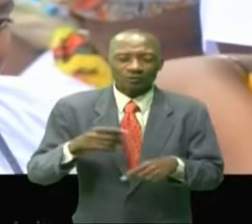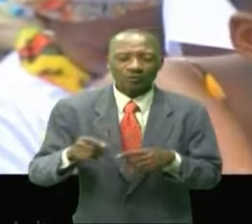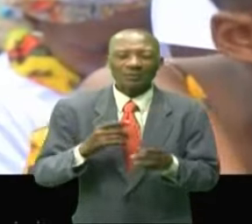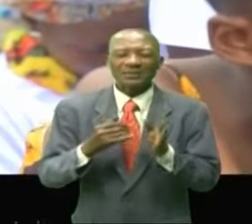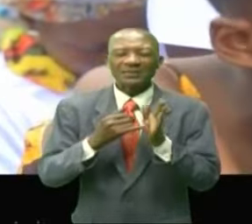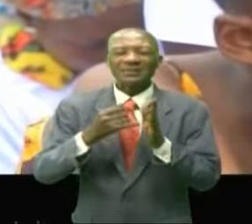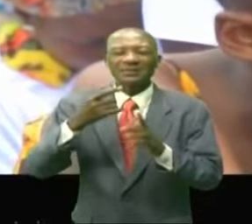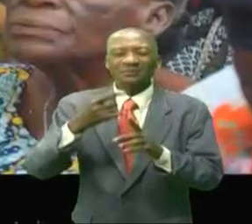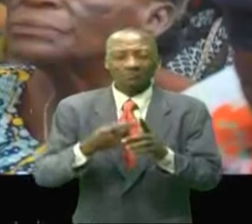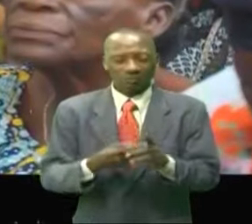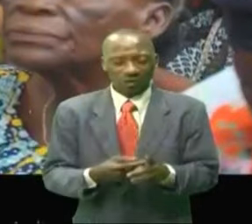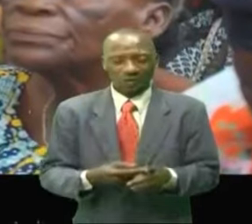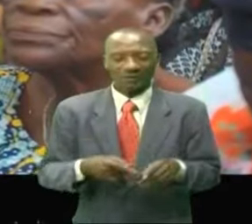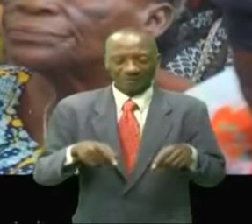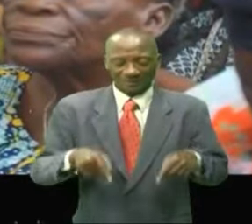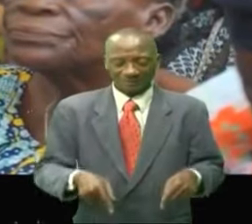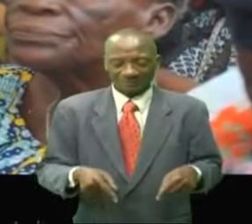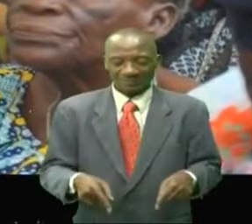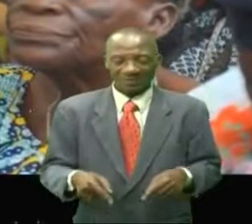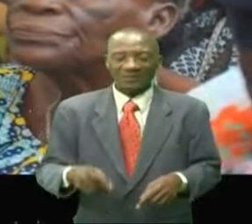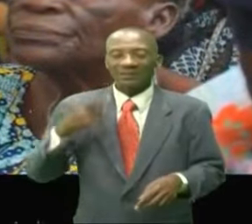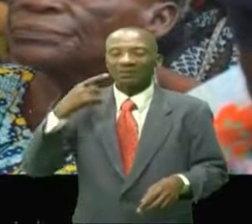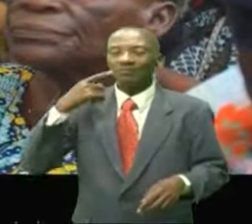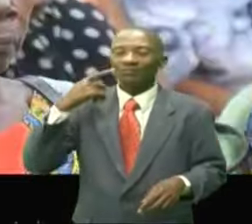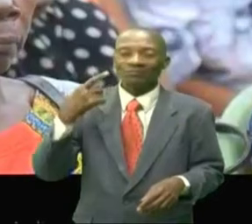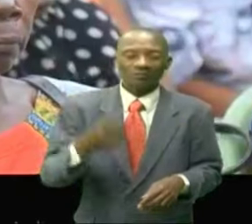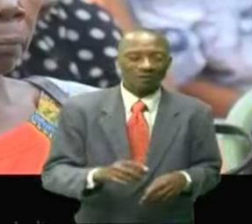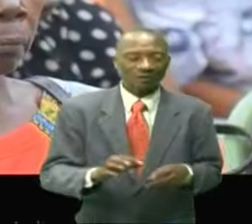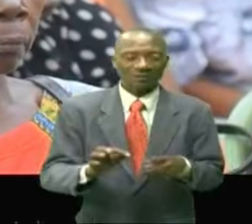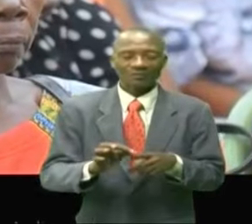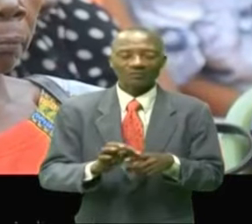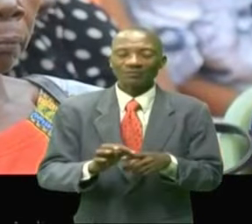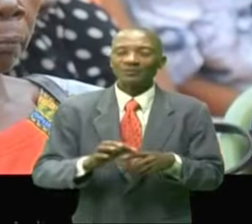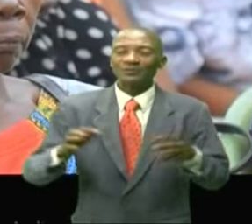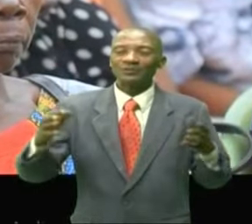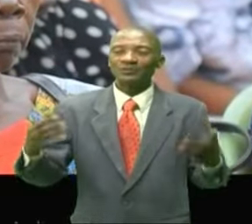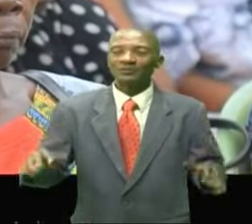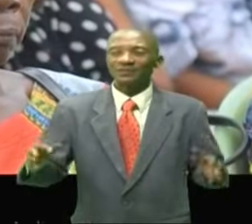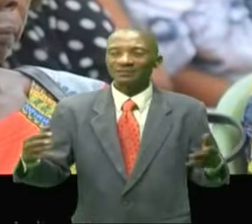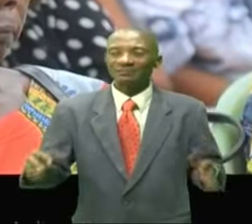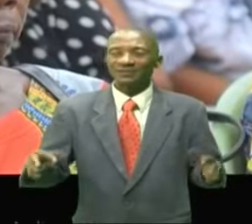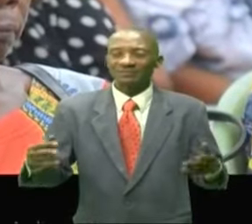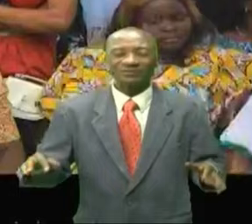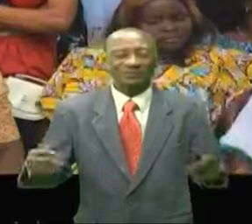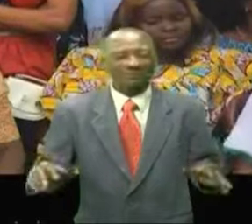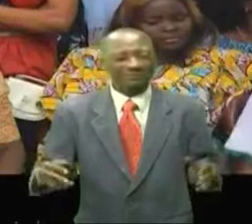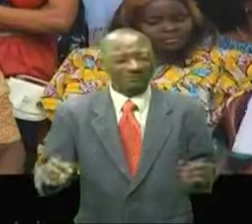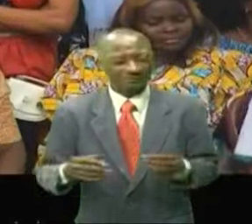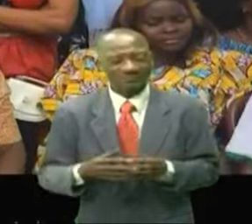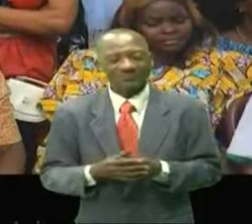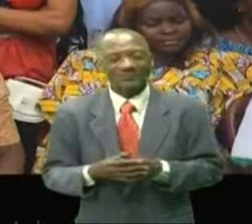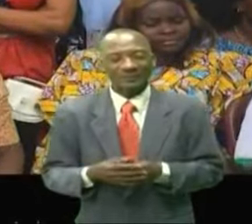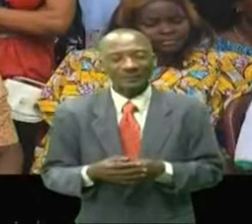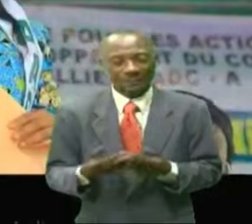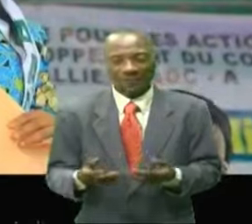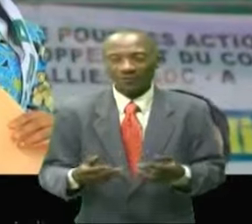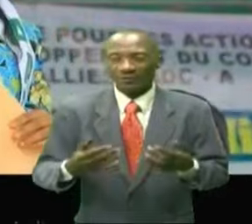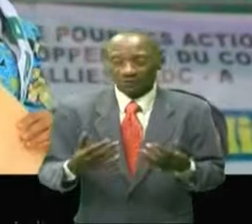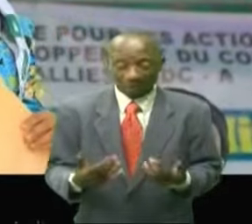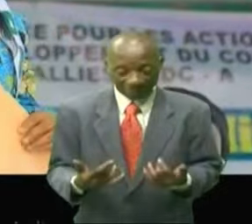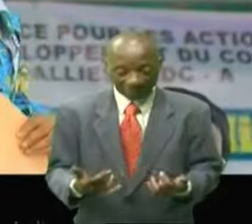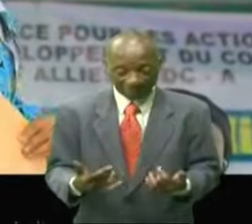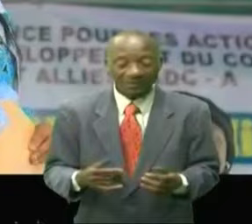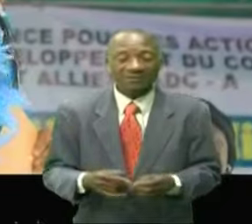Une autonomisation financière des femmes, leitmotiv de cette structure qui met la femme et celles qui ont perdu leur